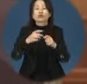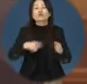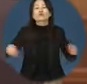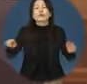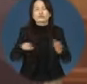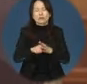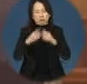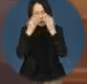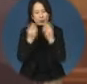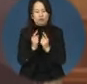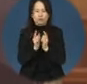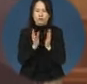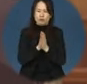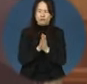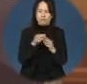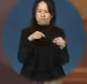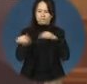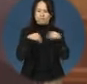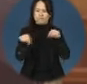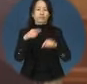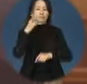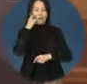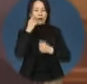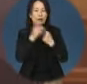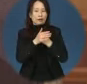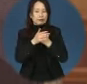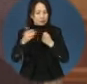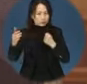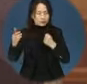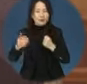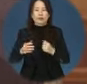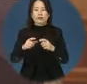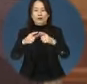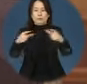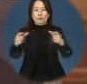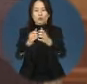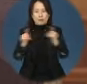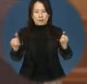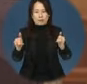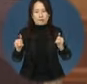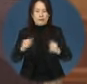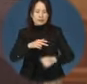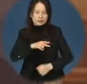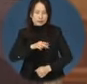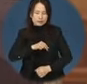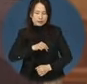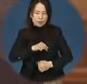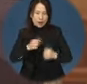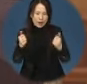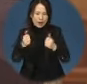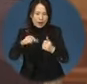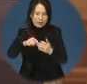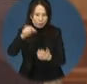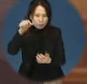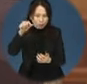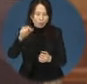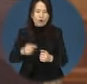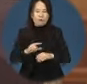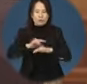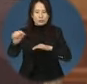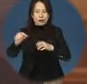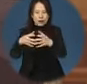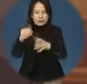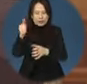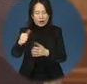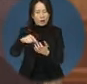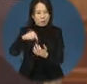없으니까 대의 민주주의 안쓰기 예 그런 면에서 이제 주민들이 지방의원 을 뻗고 또 지점 군수 자치단체장 을 뽑는